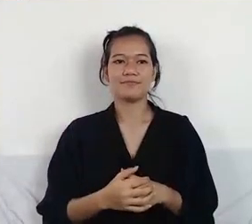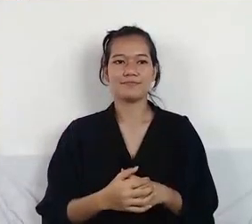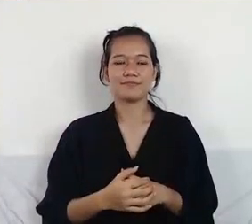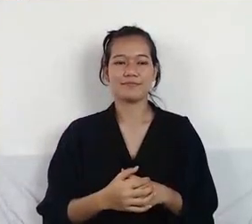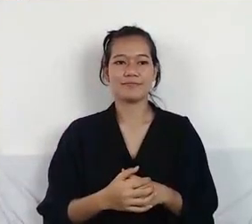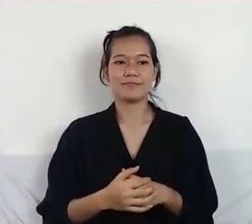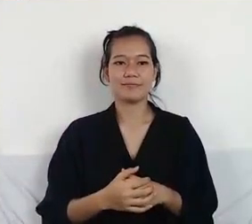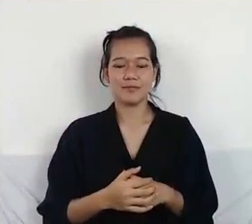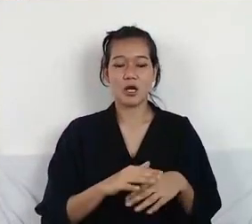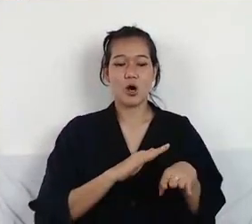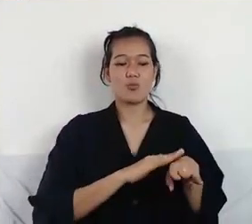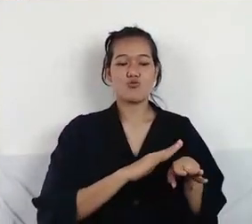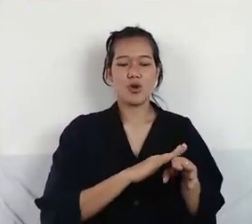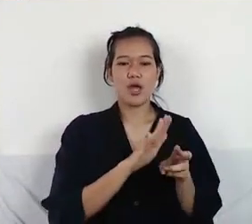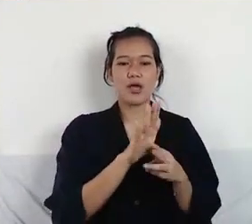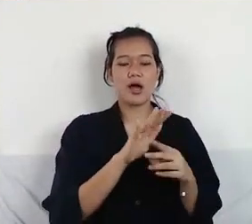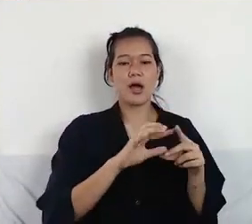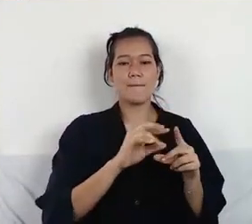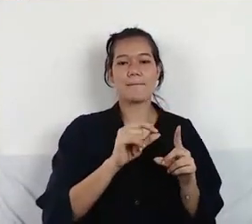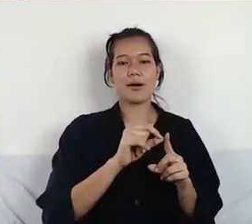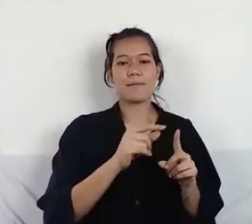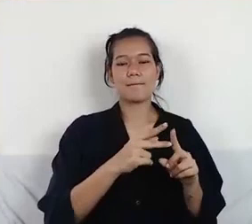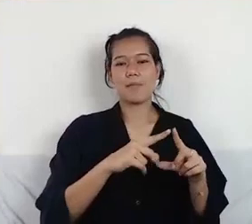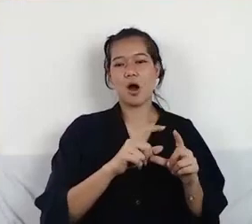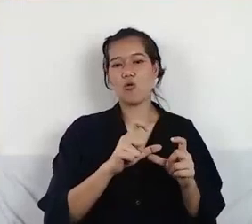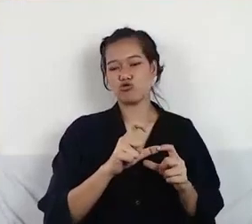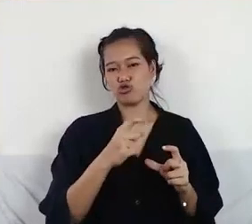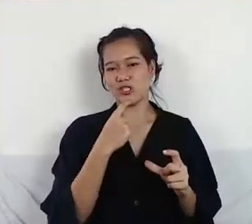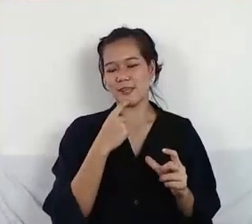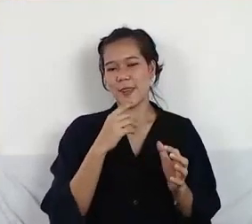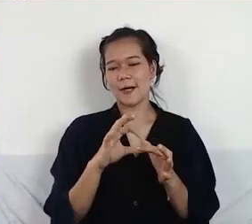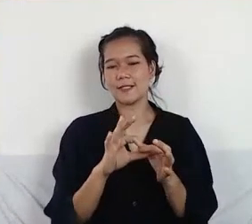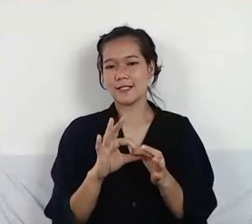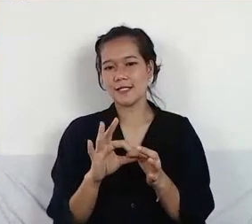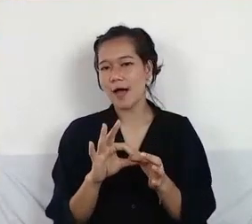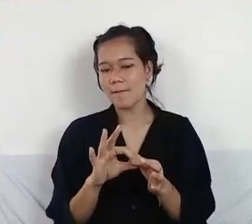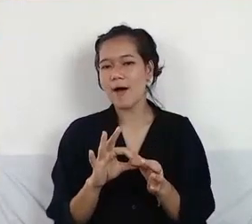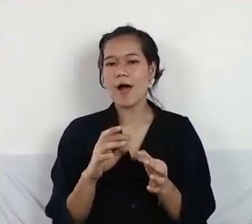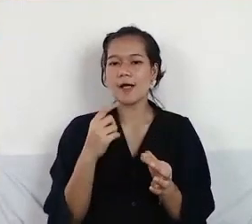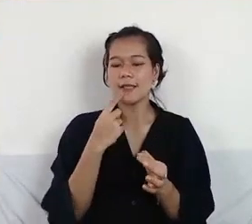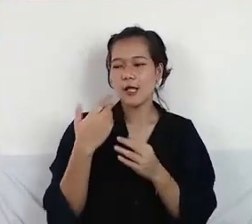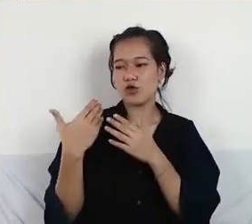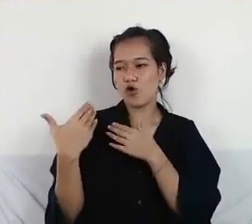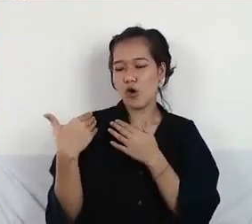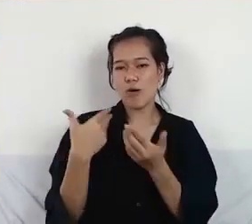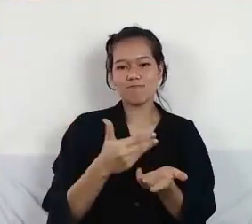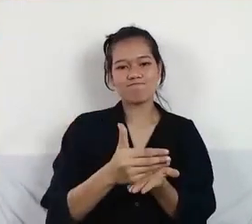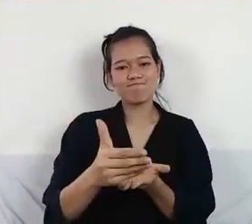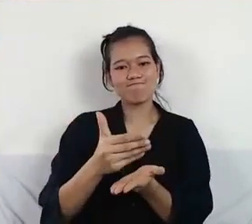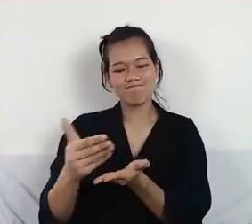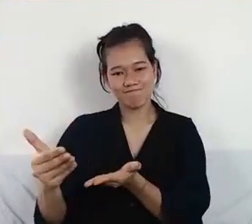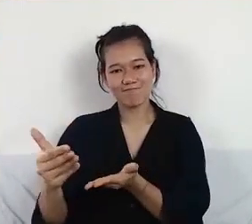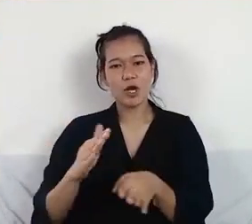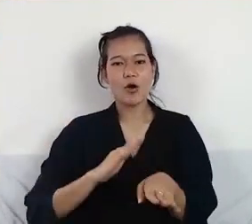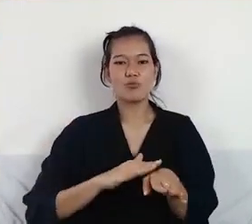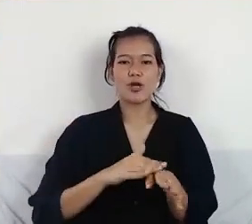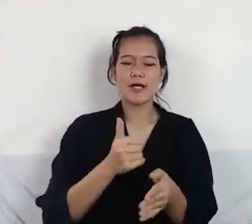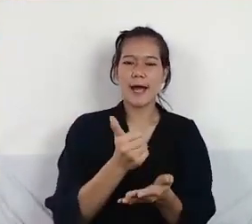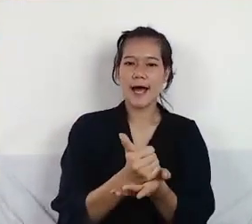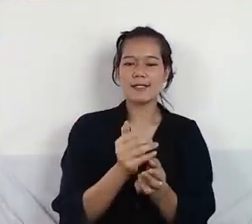Budaya mapalus, budaya kerjasama dan gotong royong yang boleh menjadi kearifan lokal di